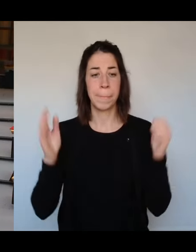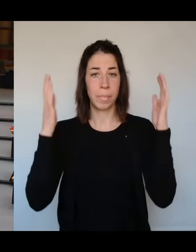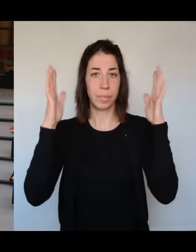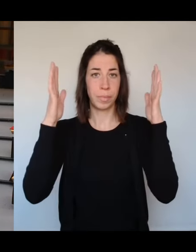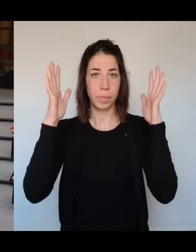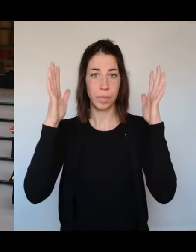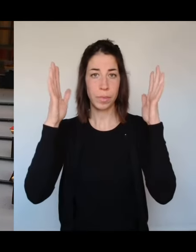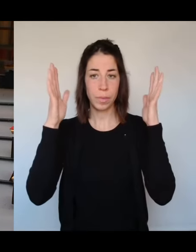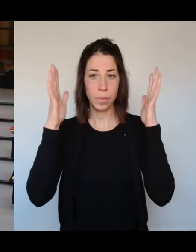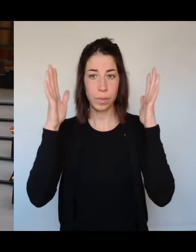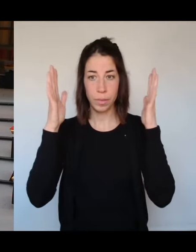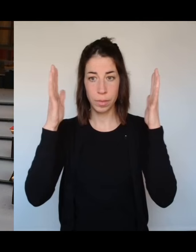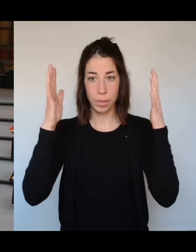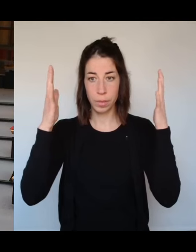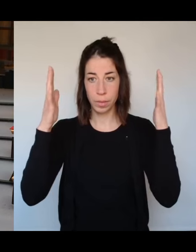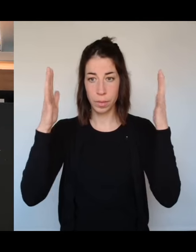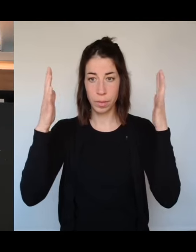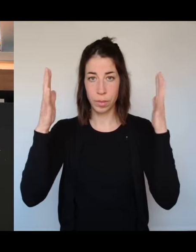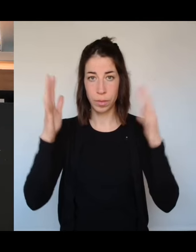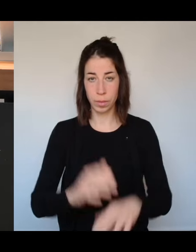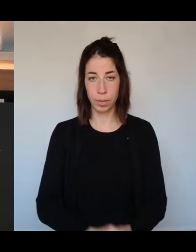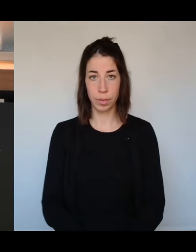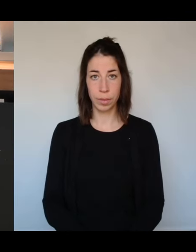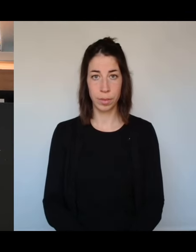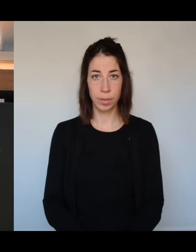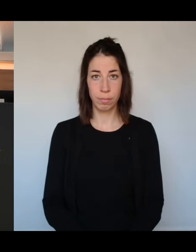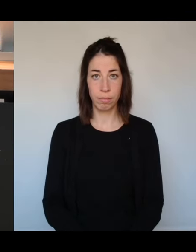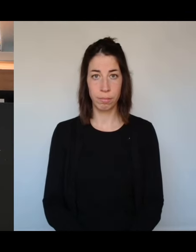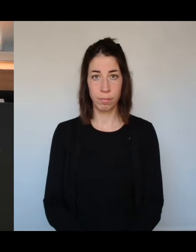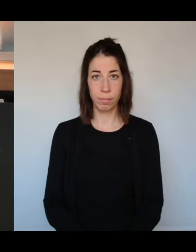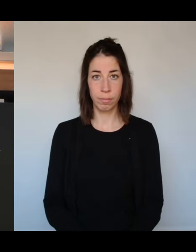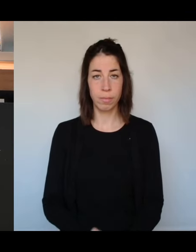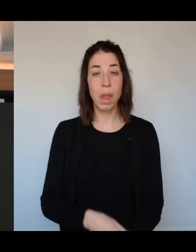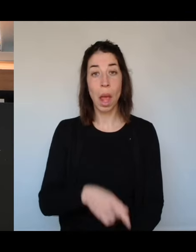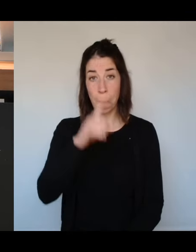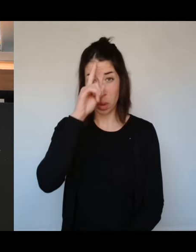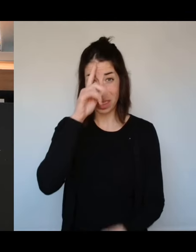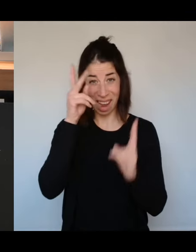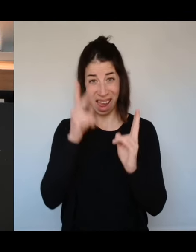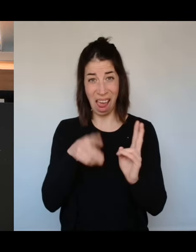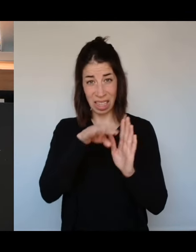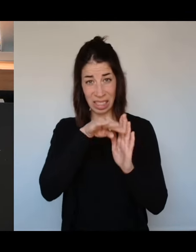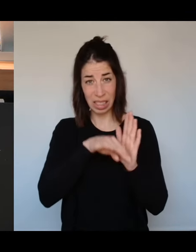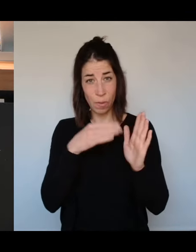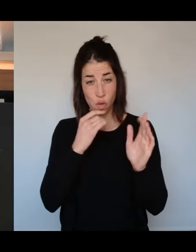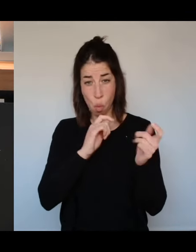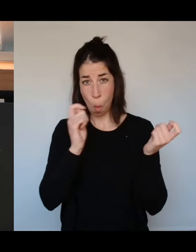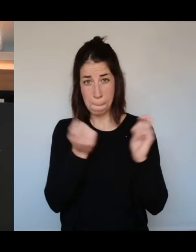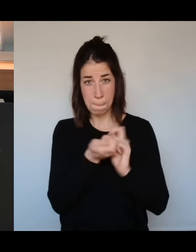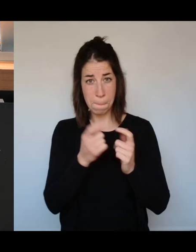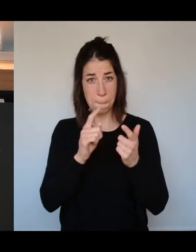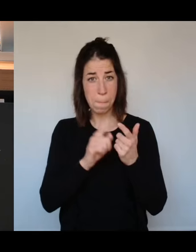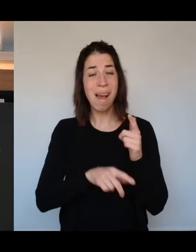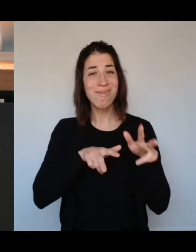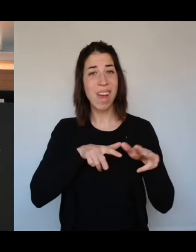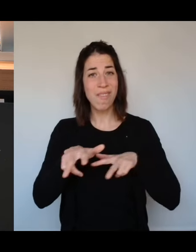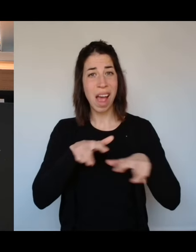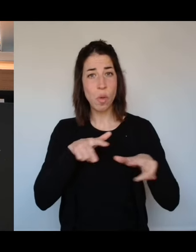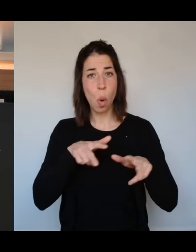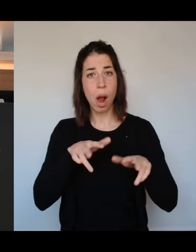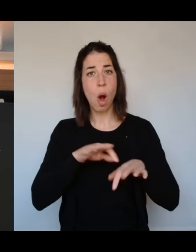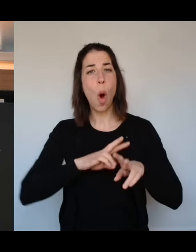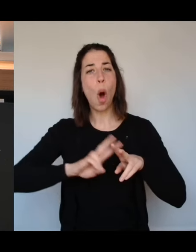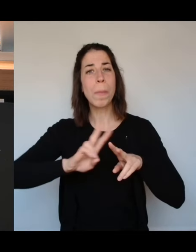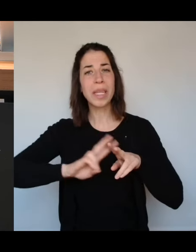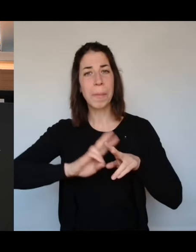Wir reformieren das Polizeirecht, wir optimieren die Verwaltung, wir stärken die Justiz. Und all diese Maßnahmen